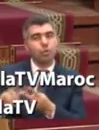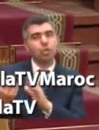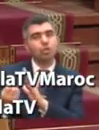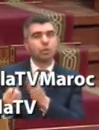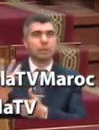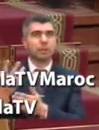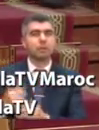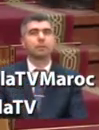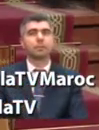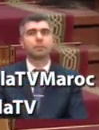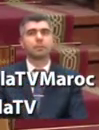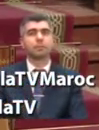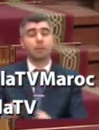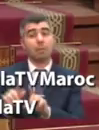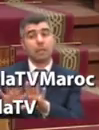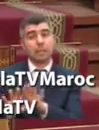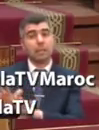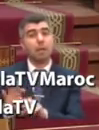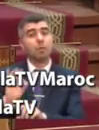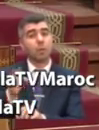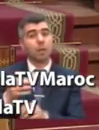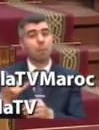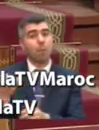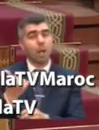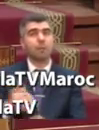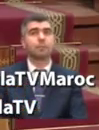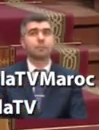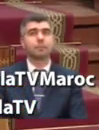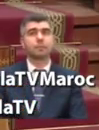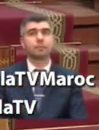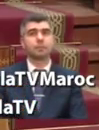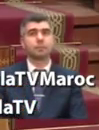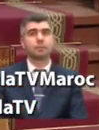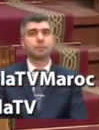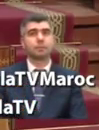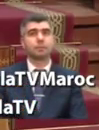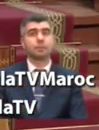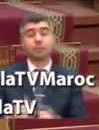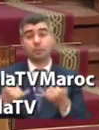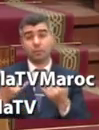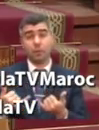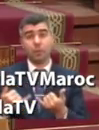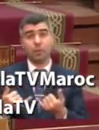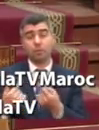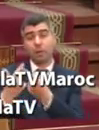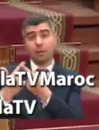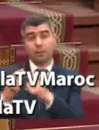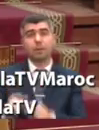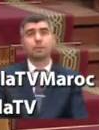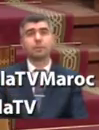فرحبته. هذا هو التدبير المعقول. فاليوم صبتي واحد الحل اللي